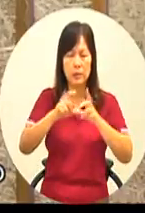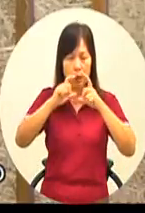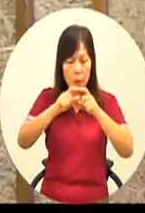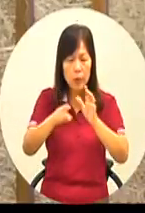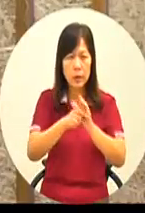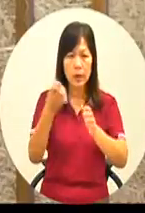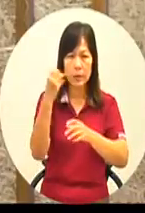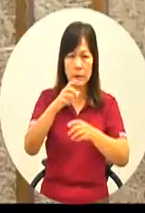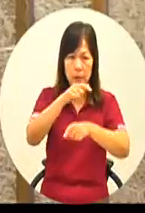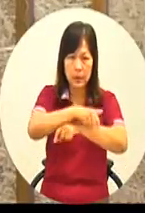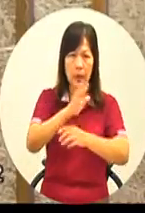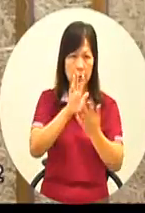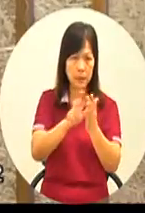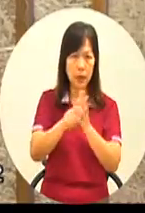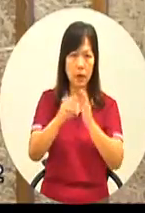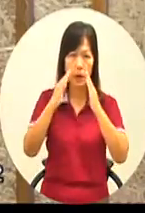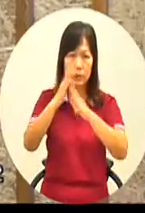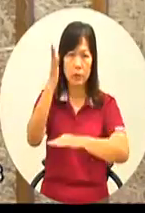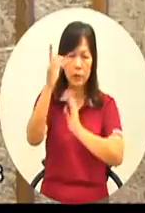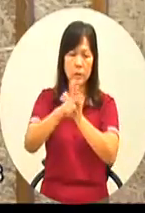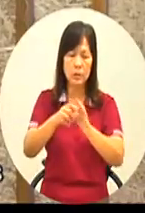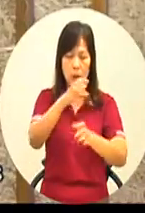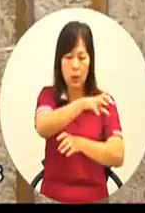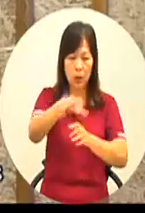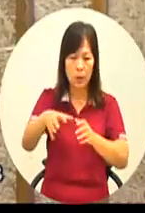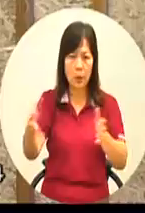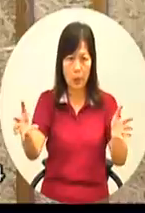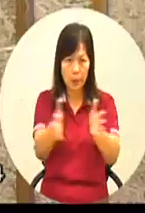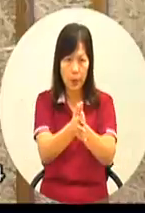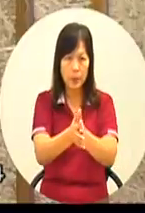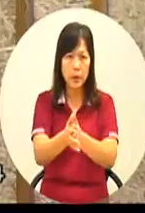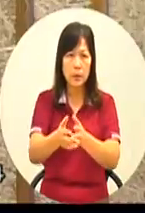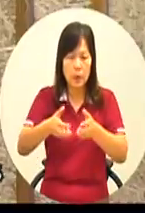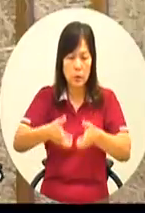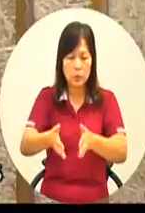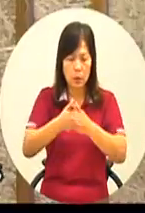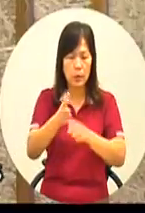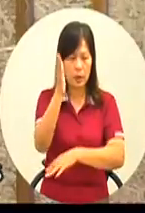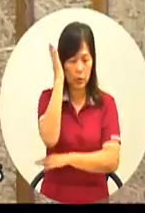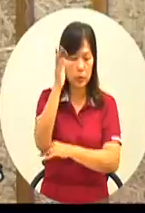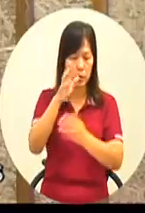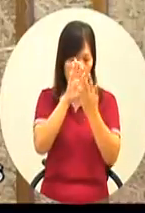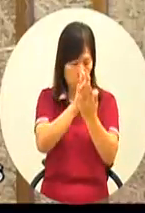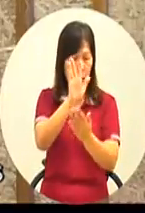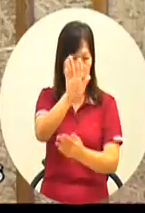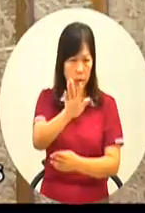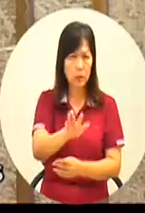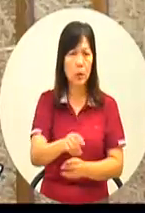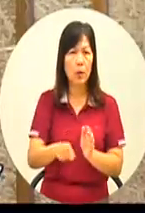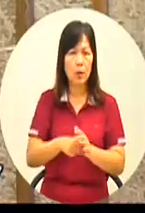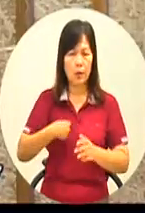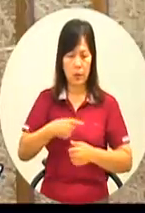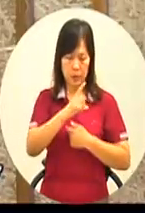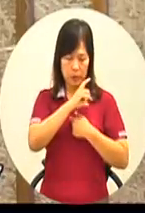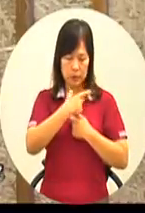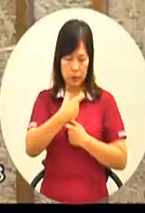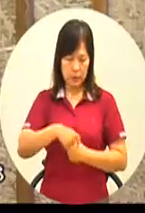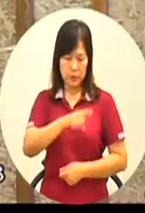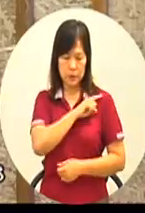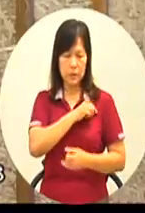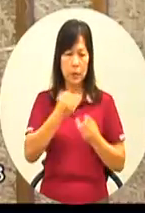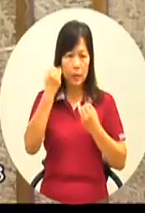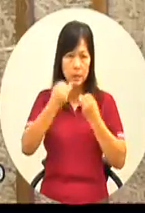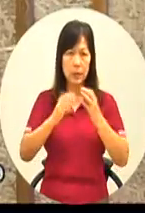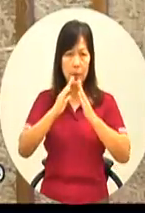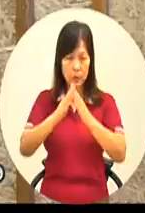南向政策事实上在市府是一个跨局处的一个重大的一个政策方向哈，所以我是仅就我这部分姐妹市的部分跟议